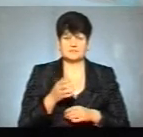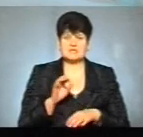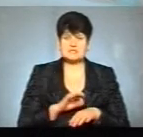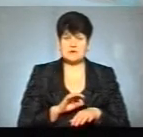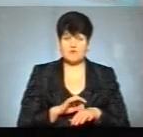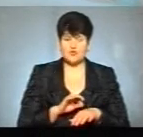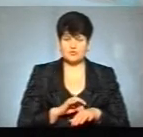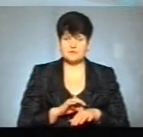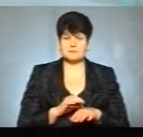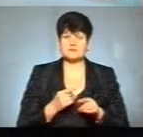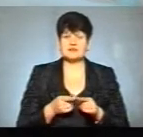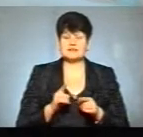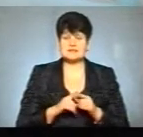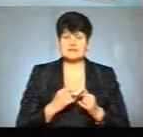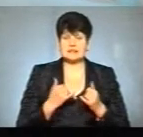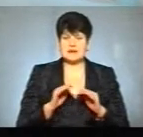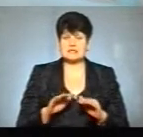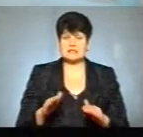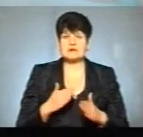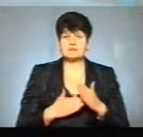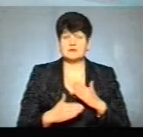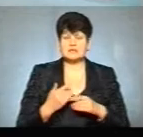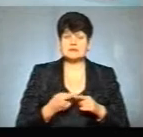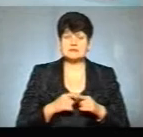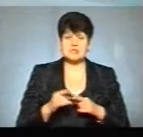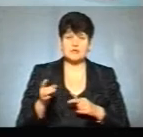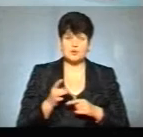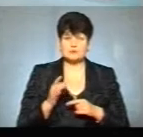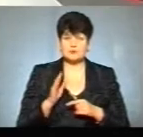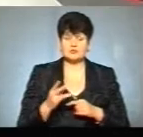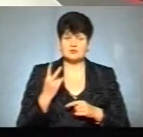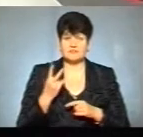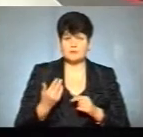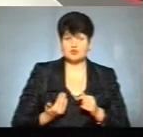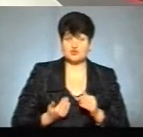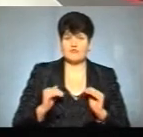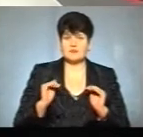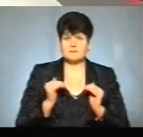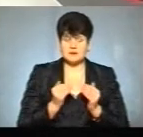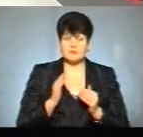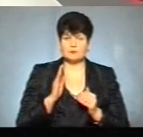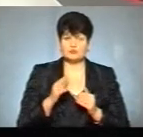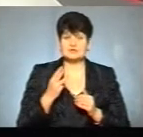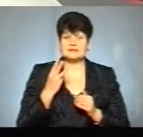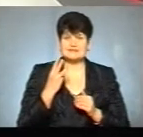захворювання. Це для дітей з інвалідністю цей розмір буде складати з 2 прожиткових мінімумів, буде складати